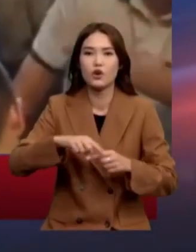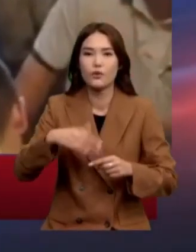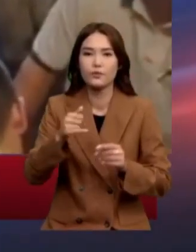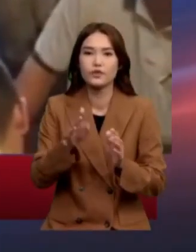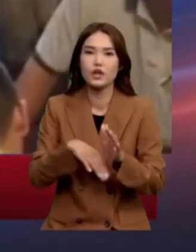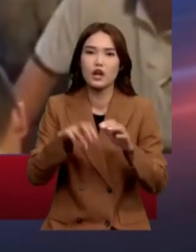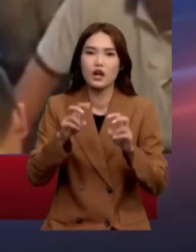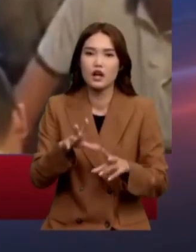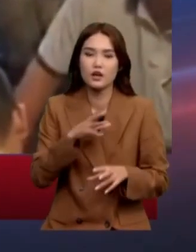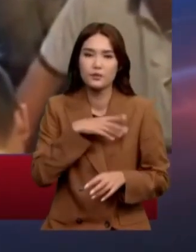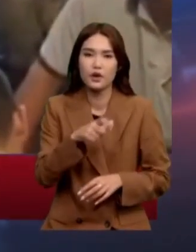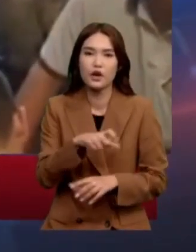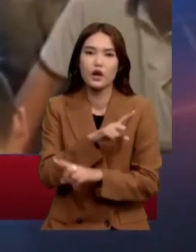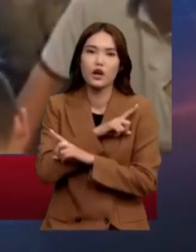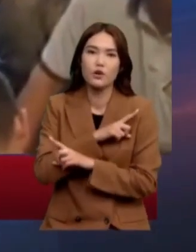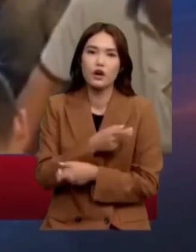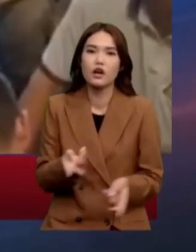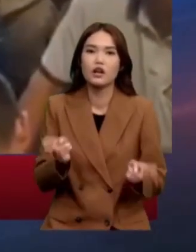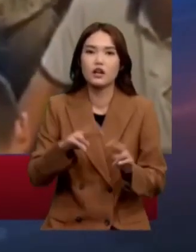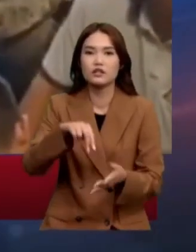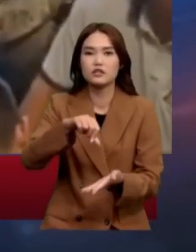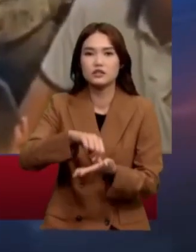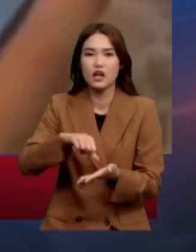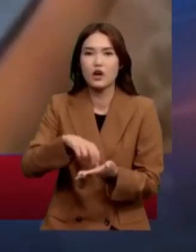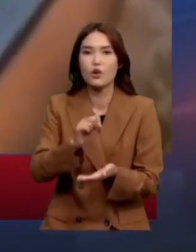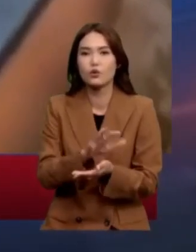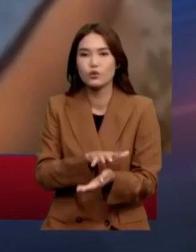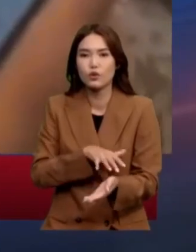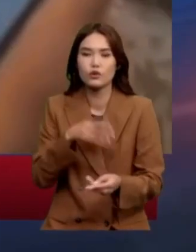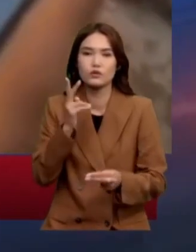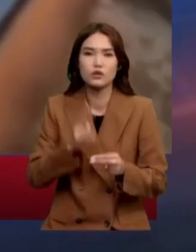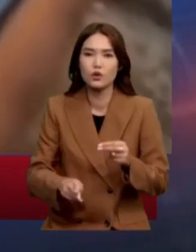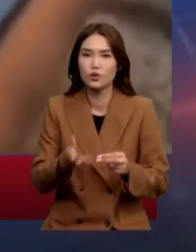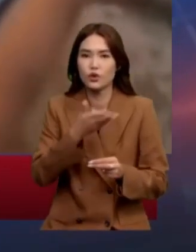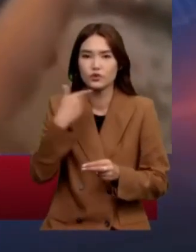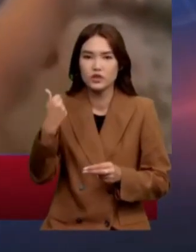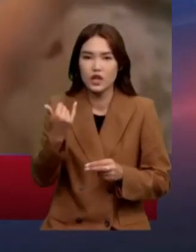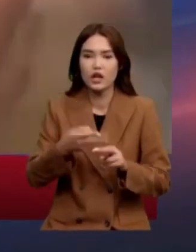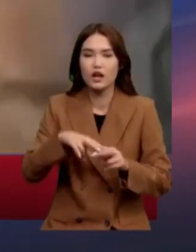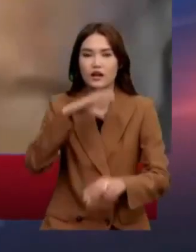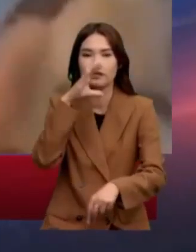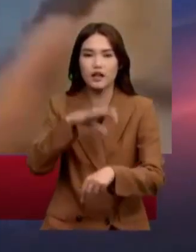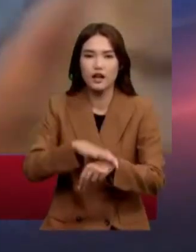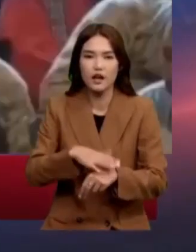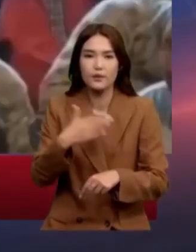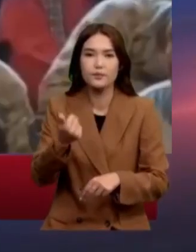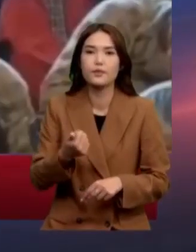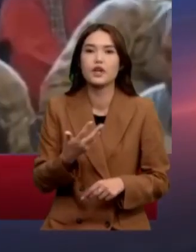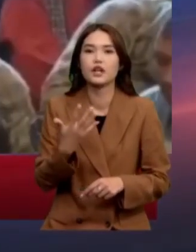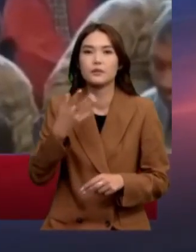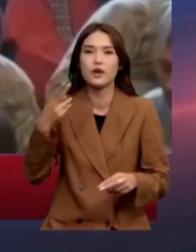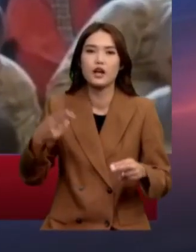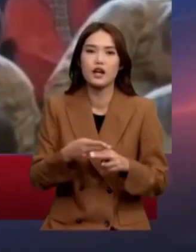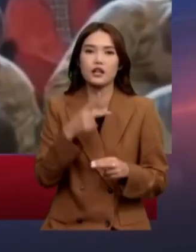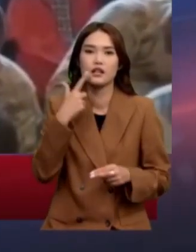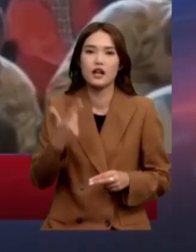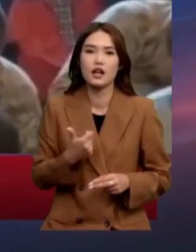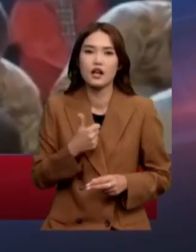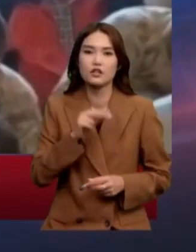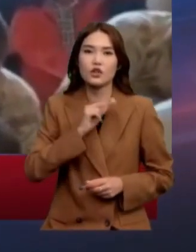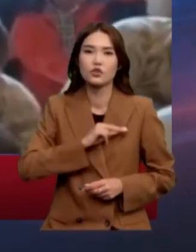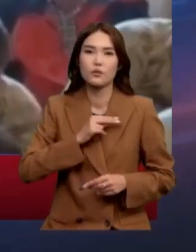болған азаматтың өліміне қатысты істің әлі аяқталмағанын айтты. Бұл факт бойынша әзірге 5 әскери қызметкер